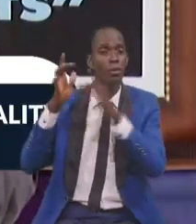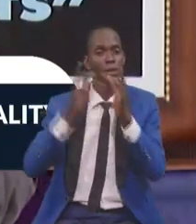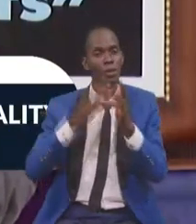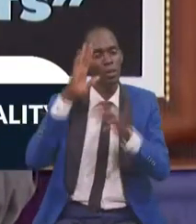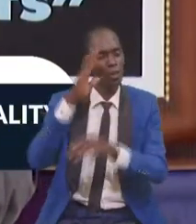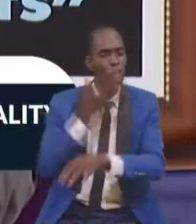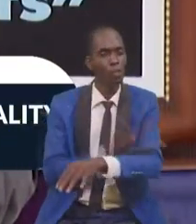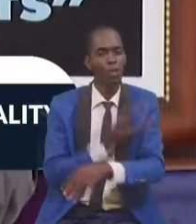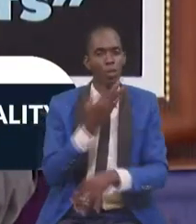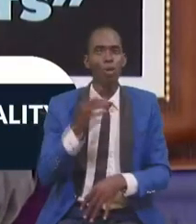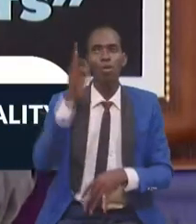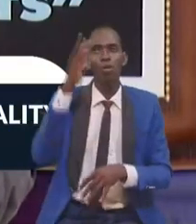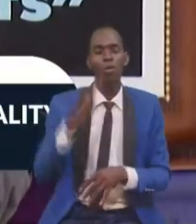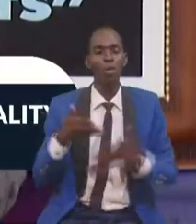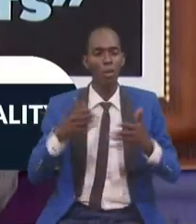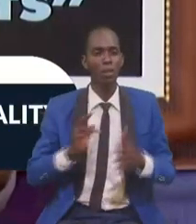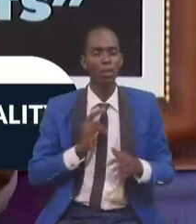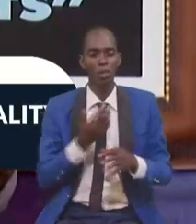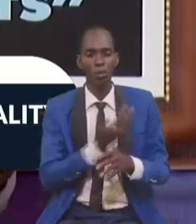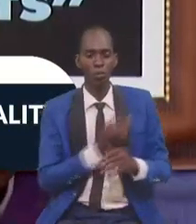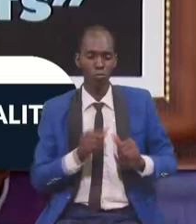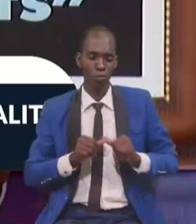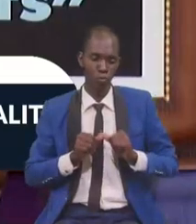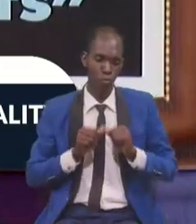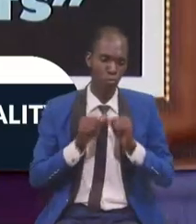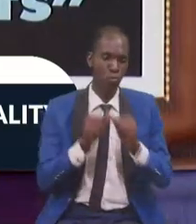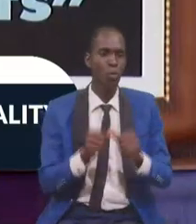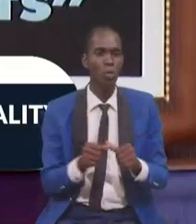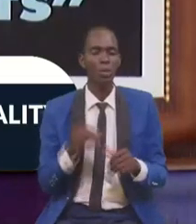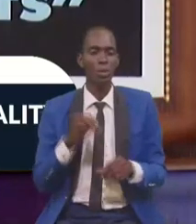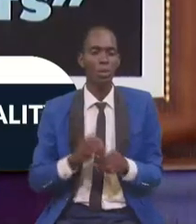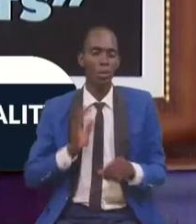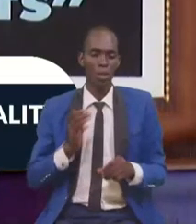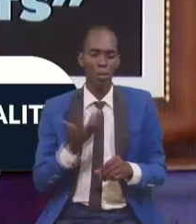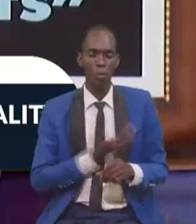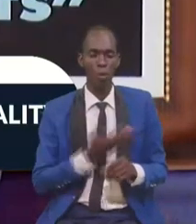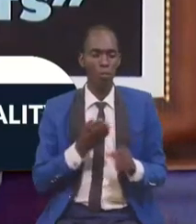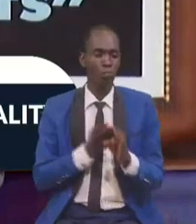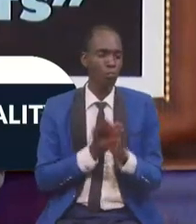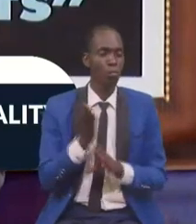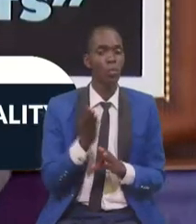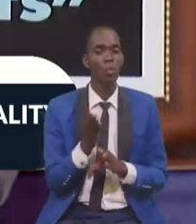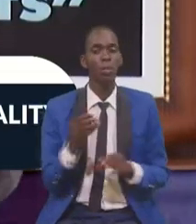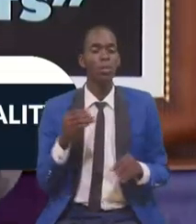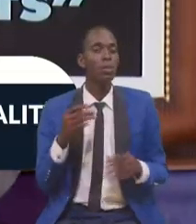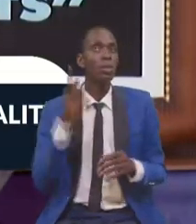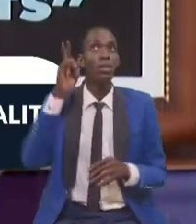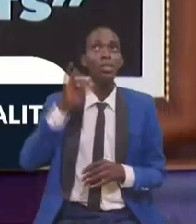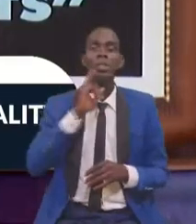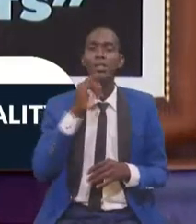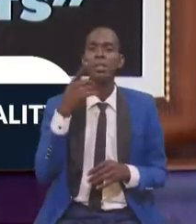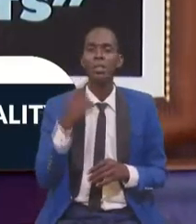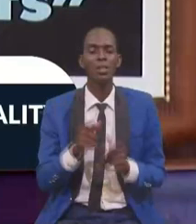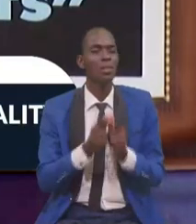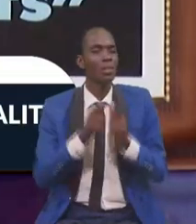Fils de Dieu, demeurons fermes dans la foi que nous professons. Il est le grand